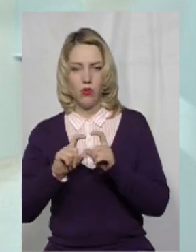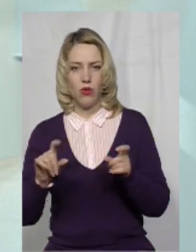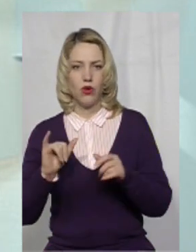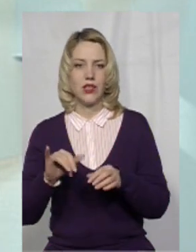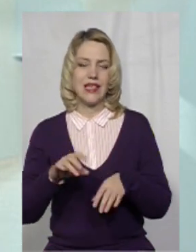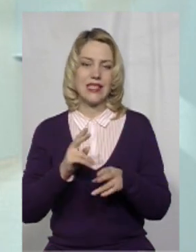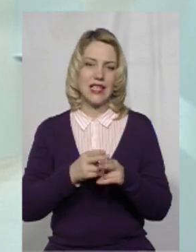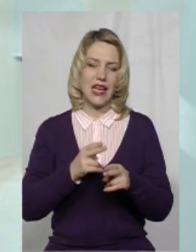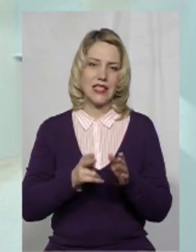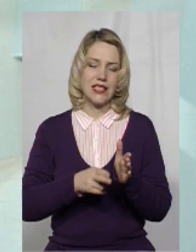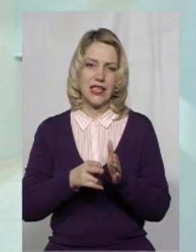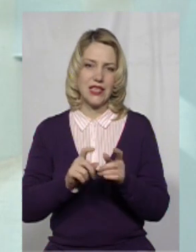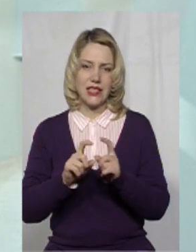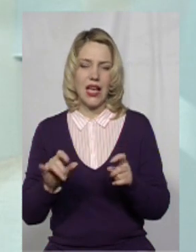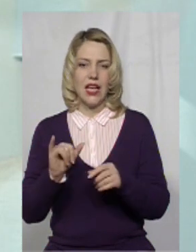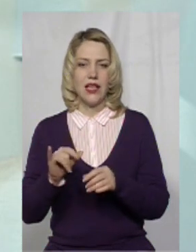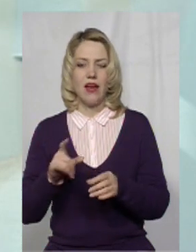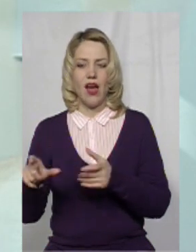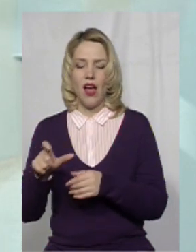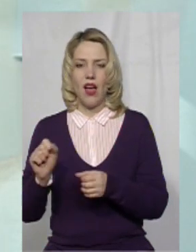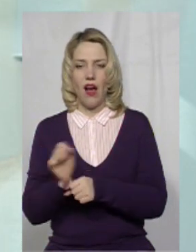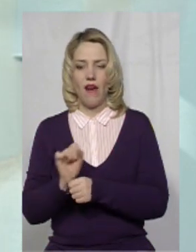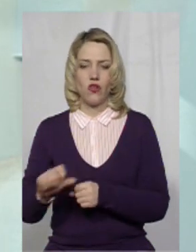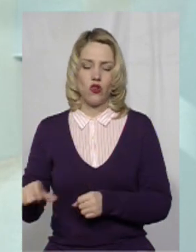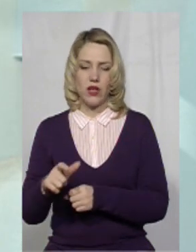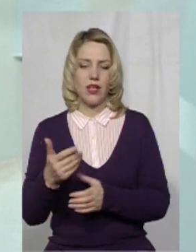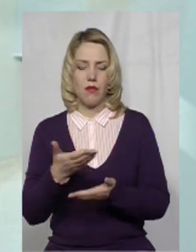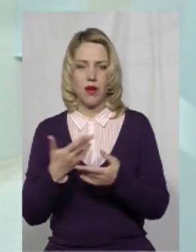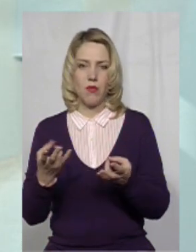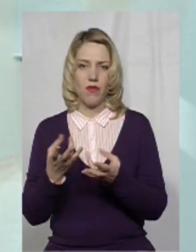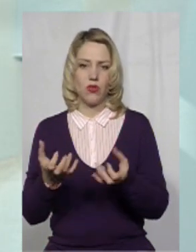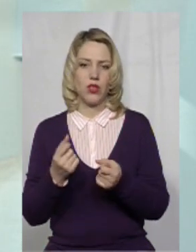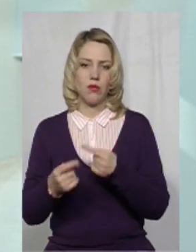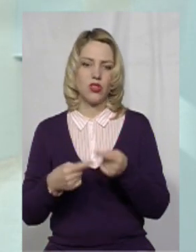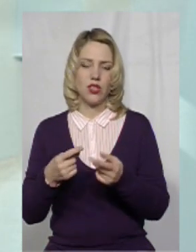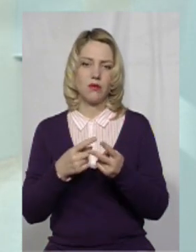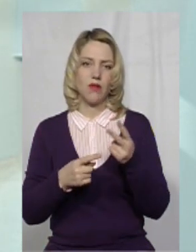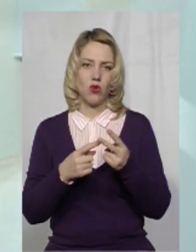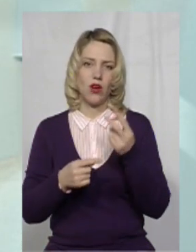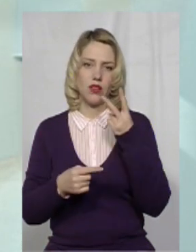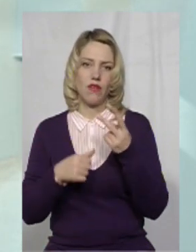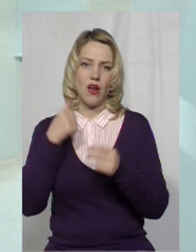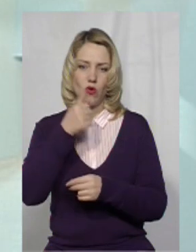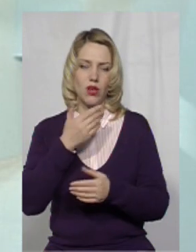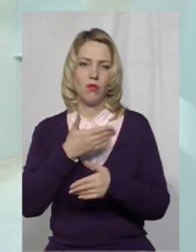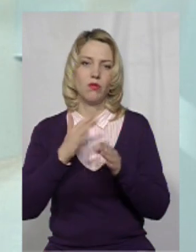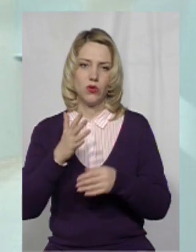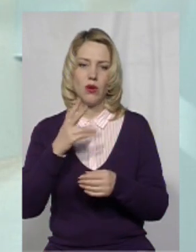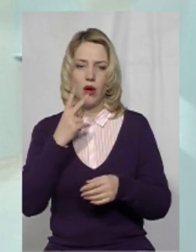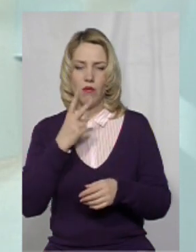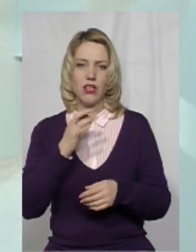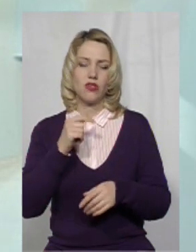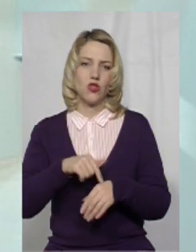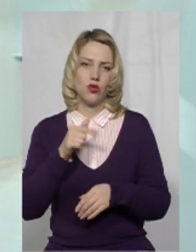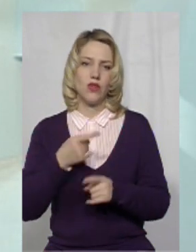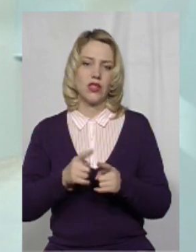залізниця, і автошляхи, я думаю, що ми повинні отримати десь через там півтора-два роки, ми вже будемо бачити і відчувати на собі ці зміни. А бізнес